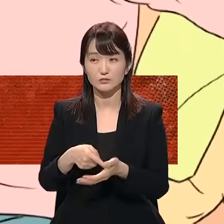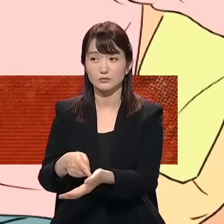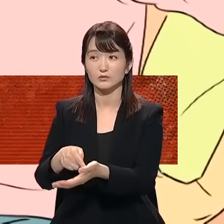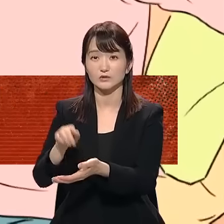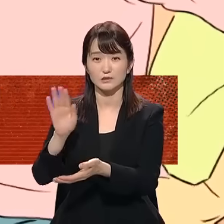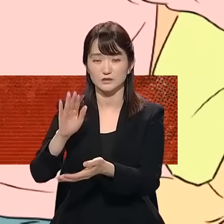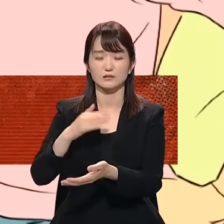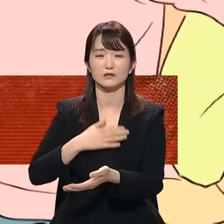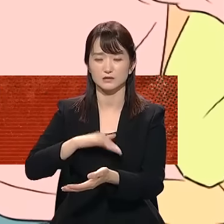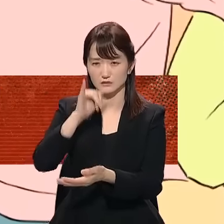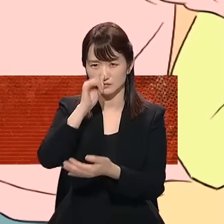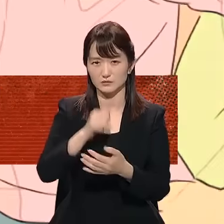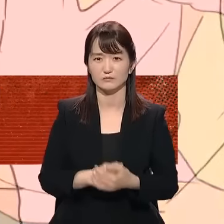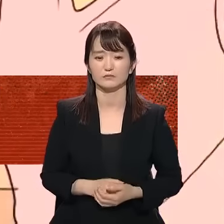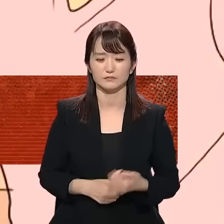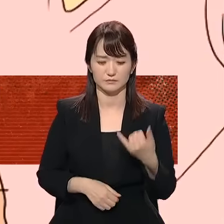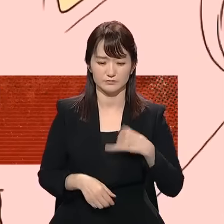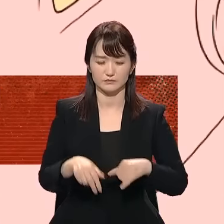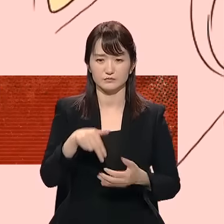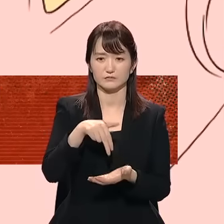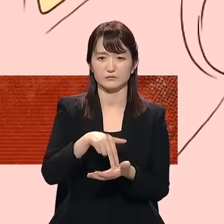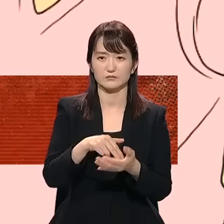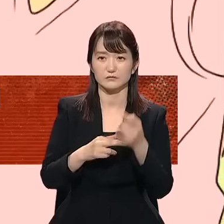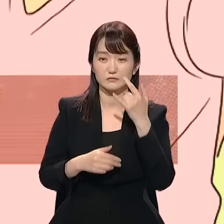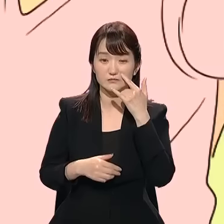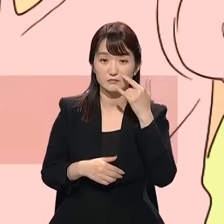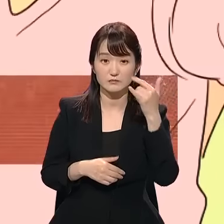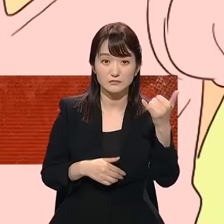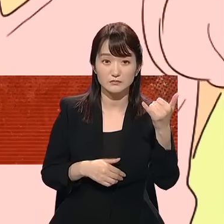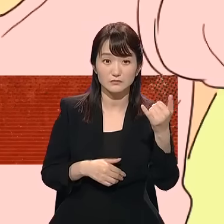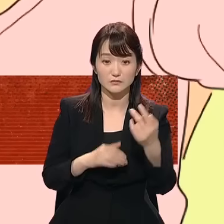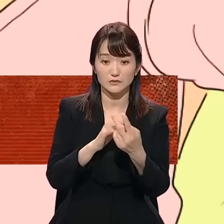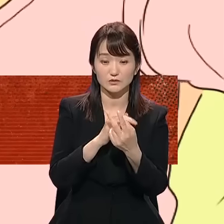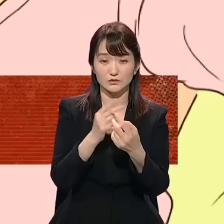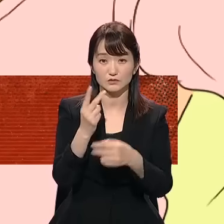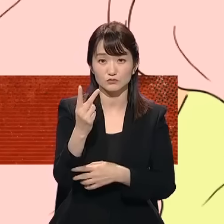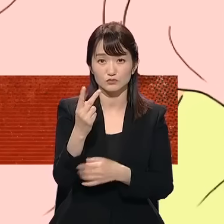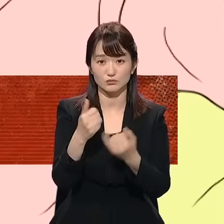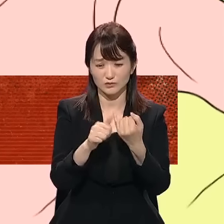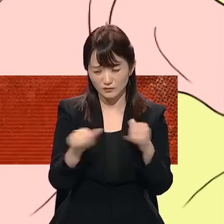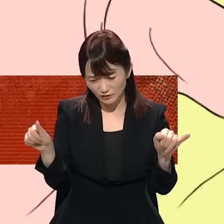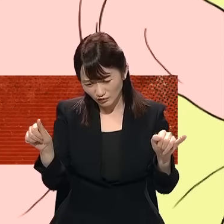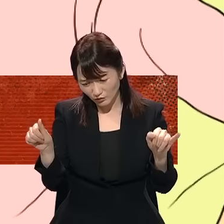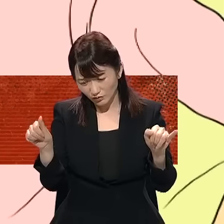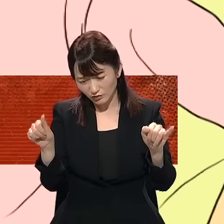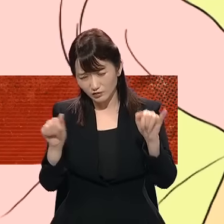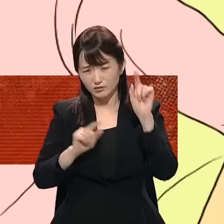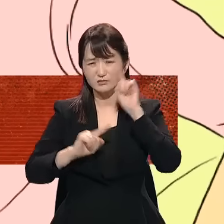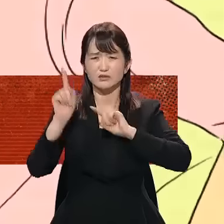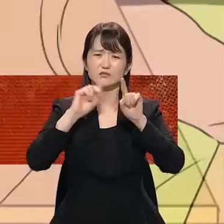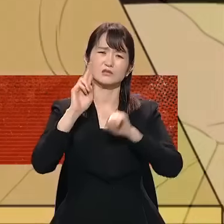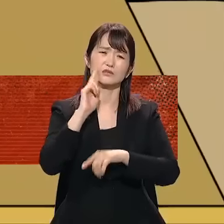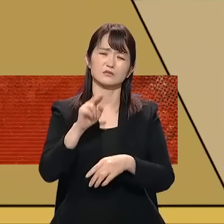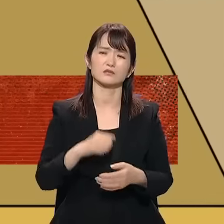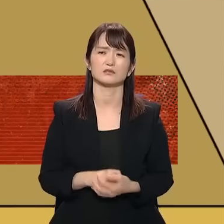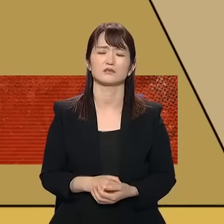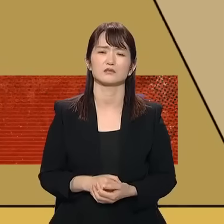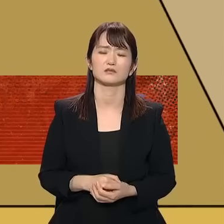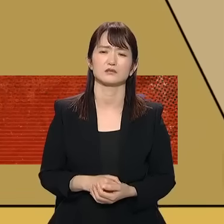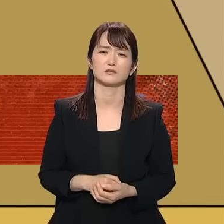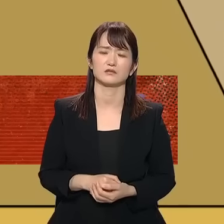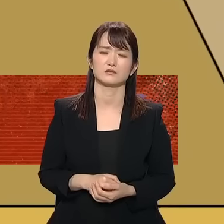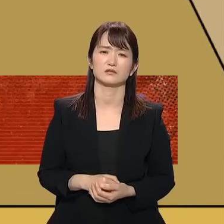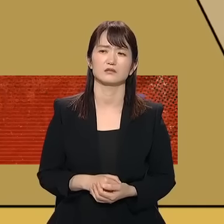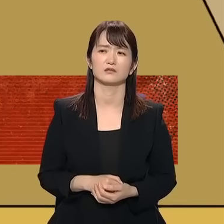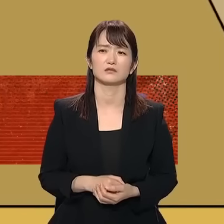무엇보다 아이들 입장에서는 엄마 아빠가 두 번을 이혼한다는게 너무 너무 상처가 되지 않습니까 절대 안 받아들이고